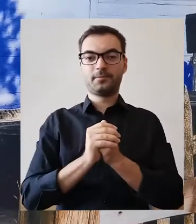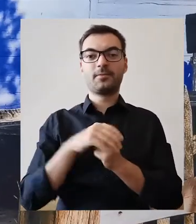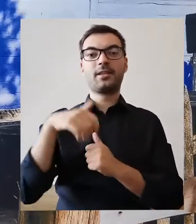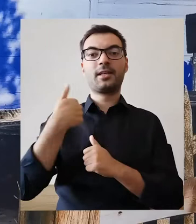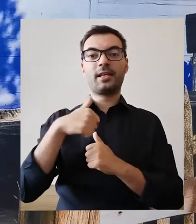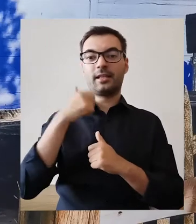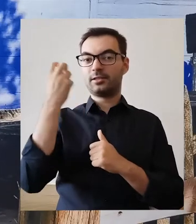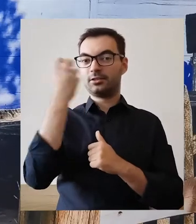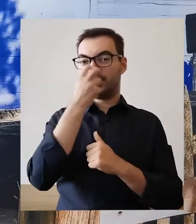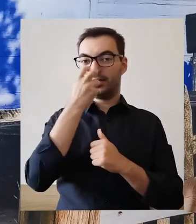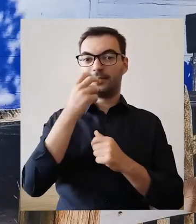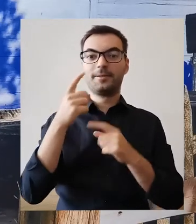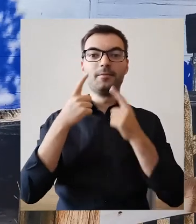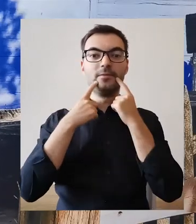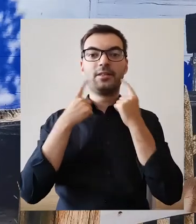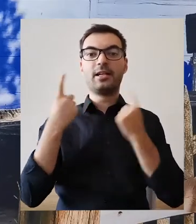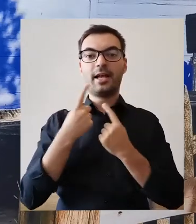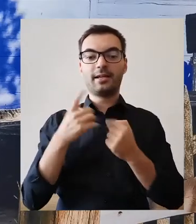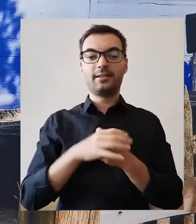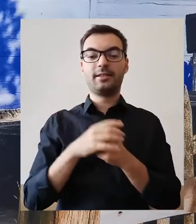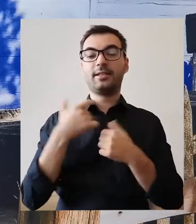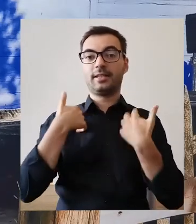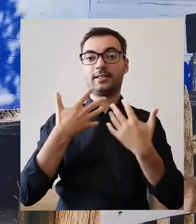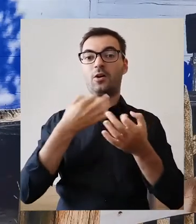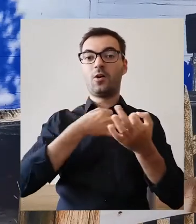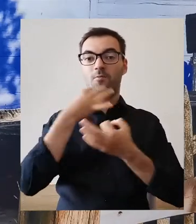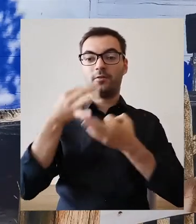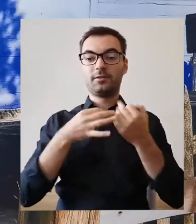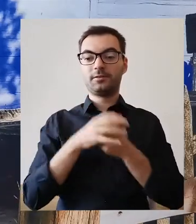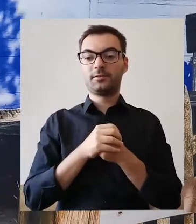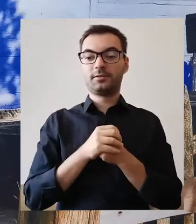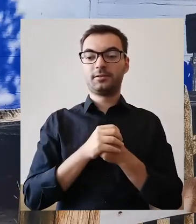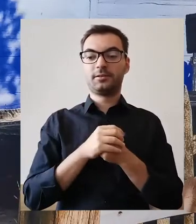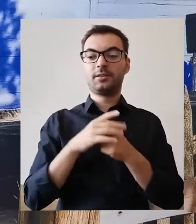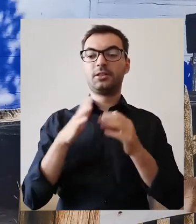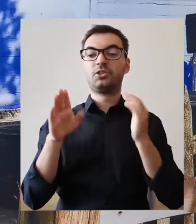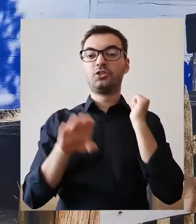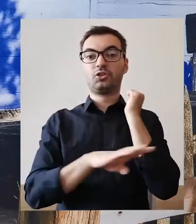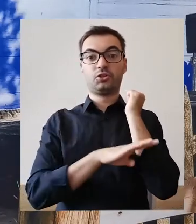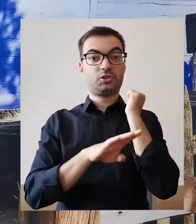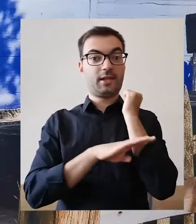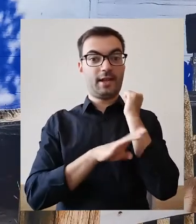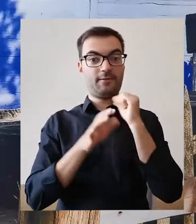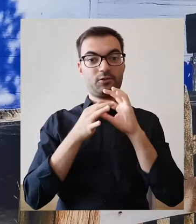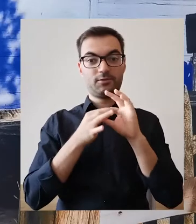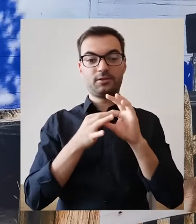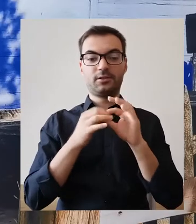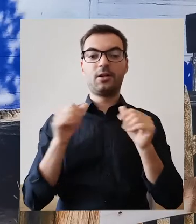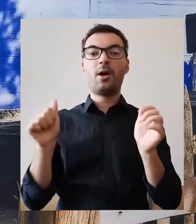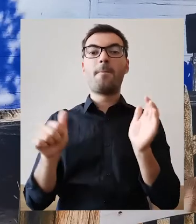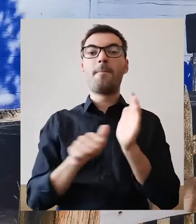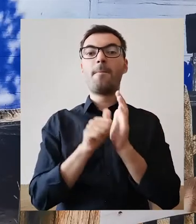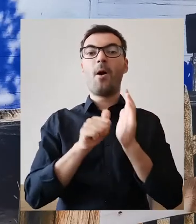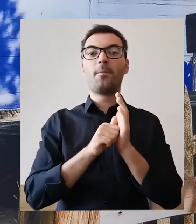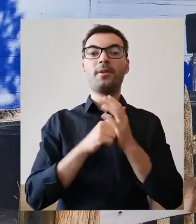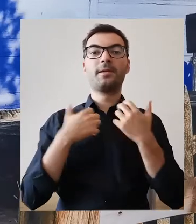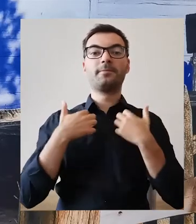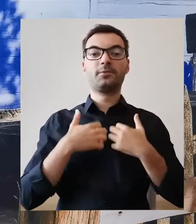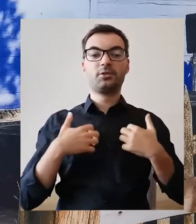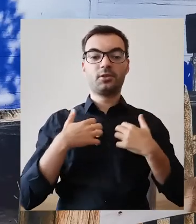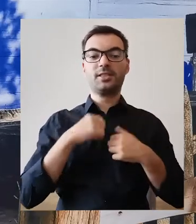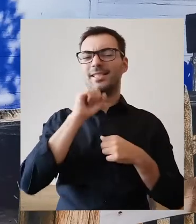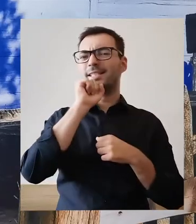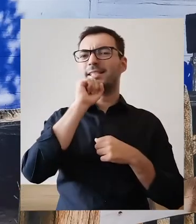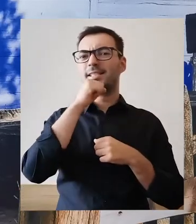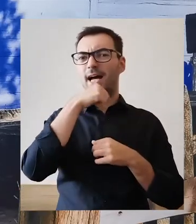jedna ciekawa wycieczka legenda o której chciałbym wspomnieć i dotyczą na drzewa jest to pomnik przyrody stara